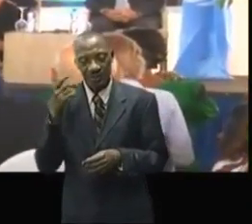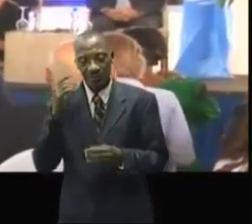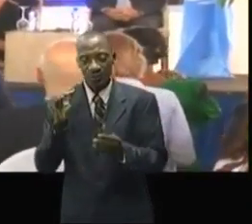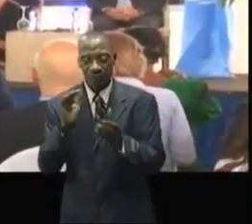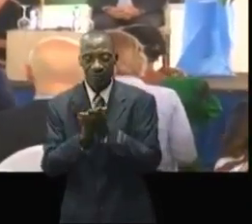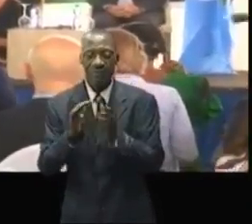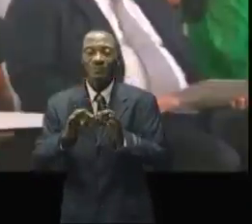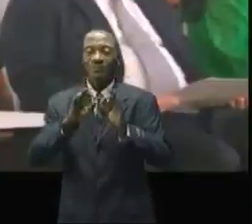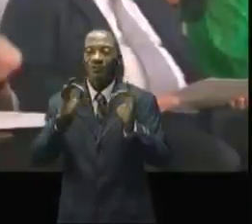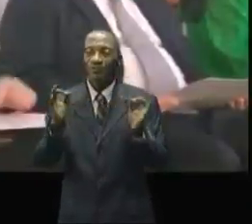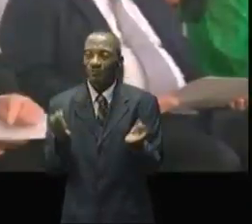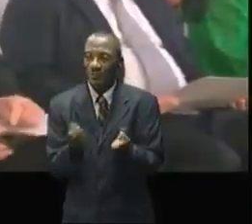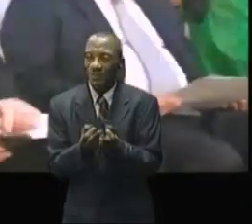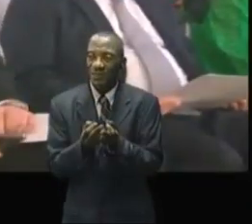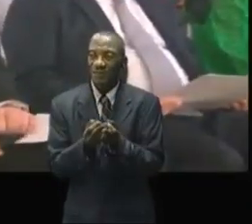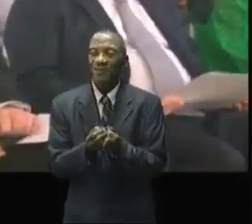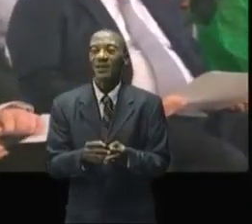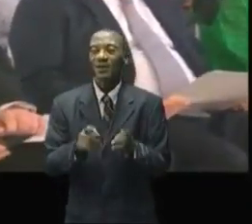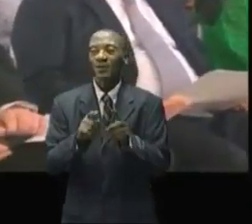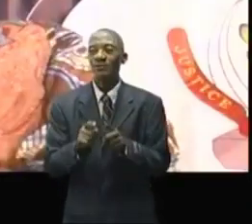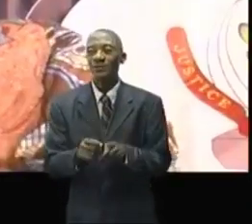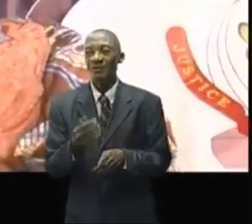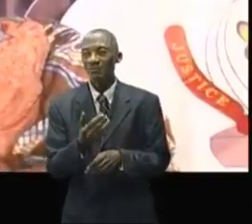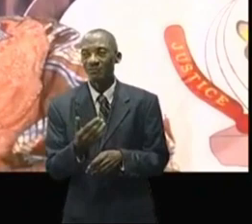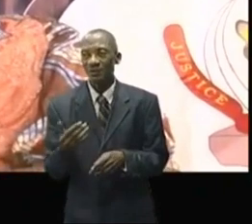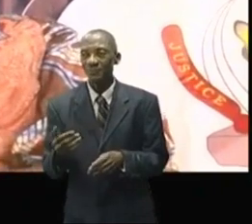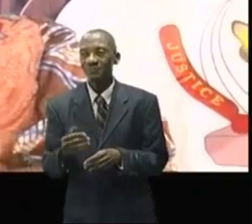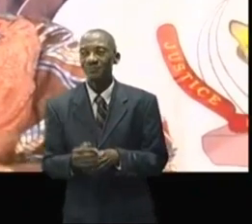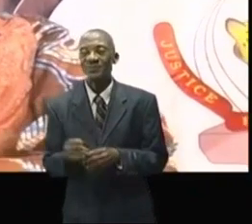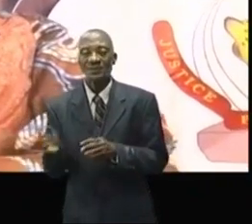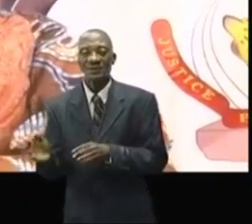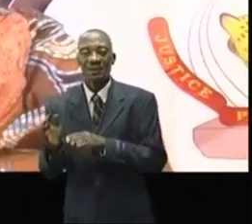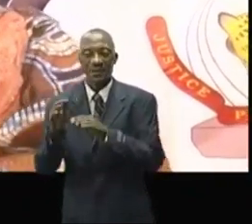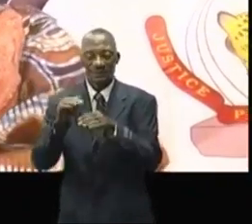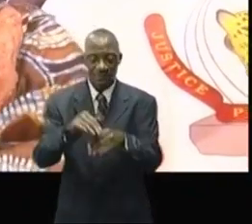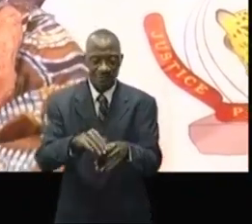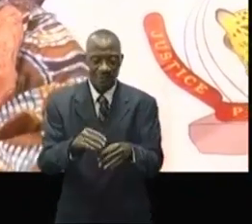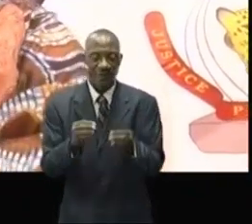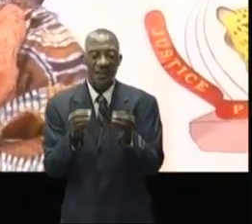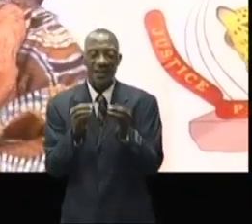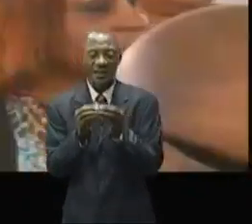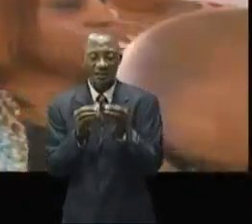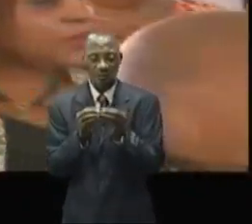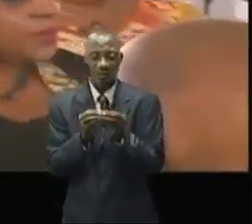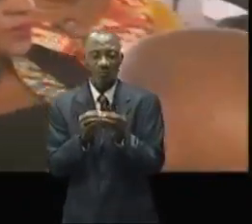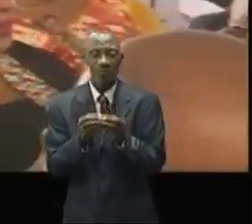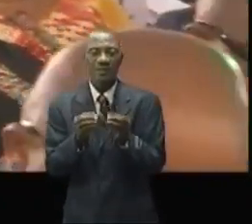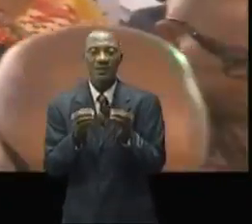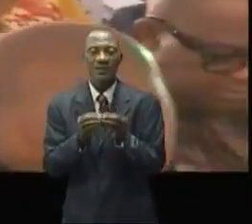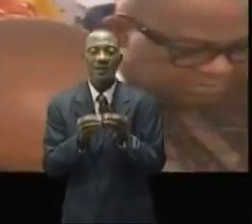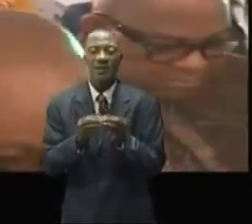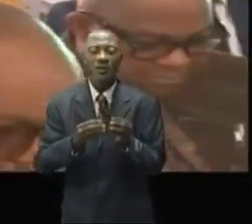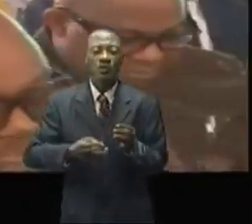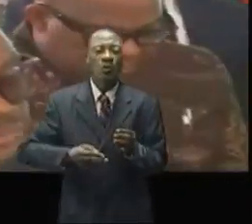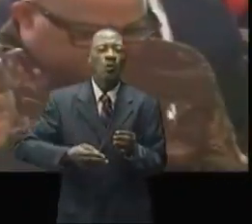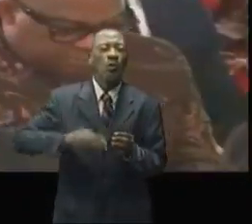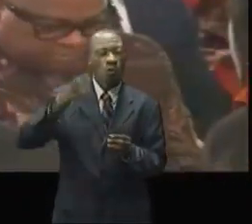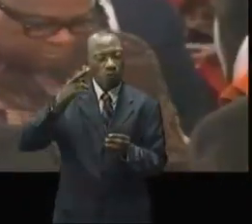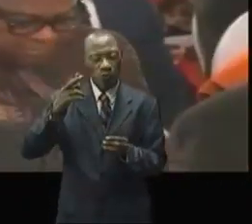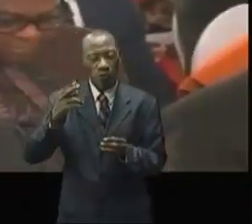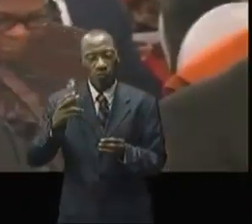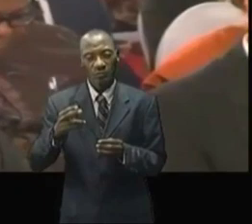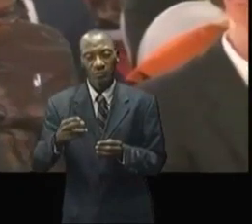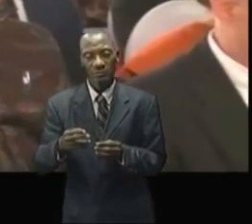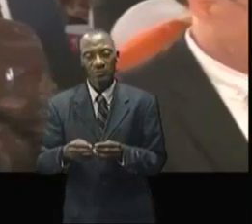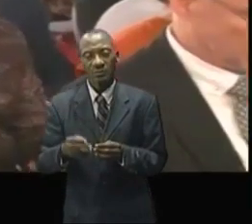les Nations Unies, la ministre du Genre, Famille et Enfants, Mireille Massangoubi-Bimouloko, a participé à la rencontre de haut